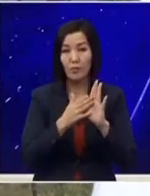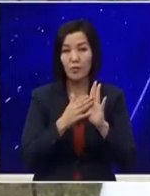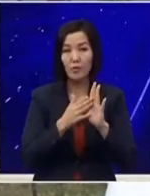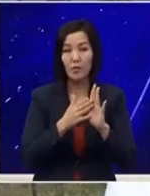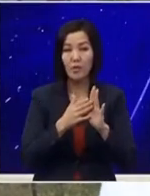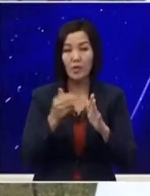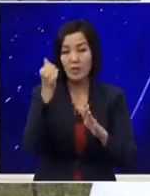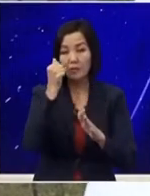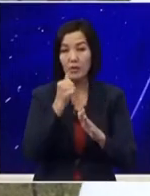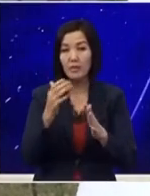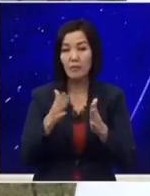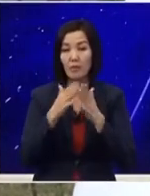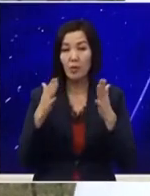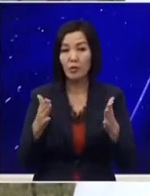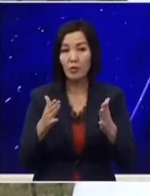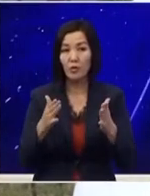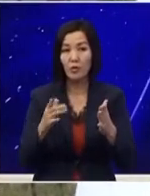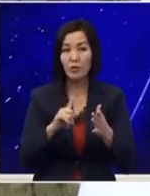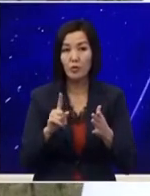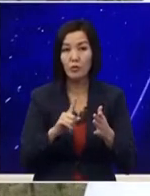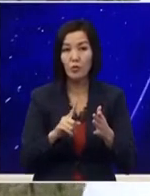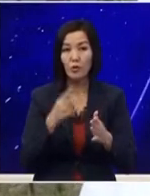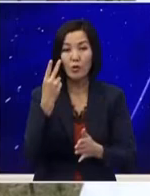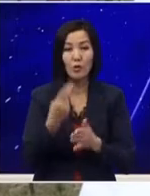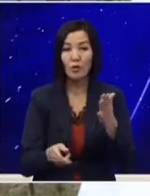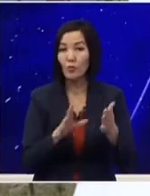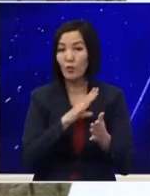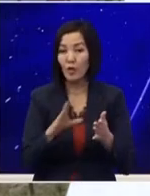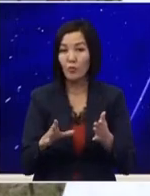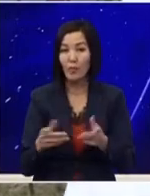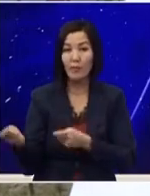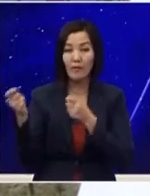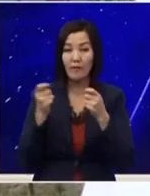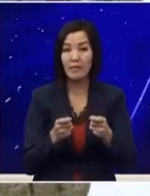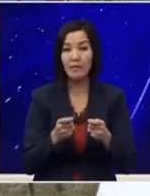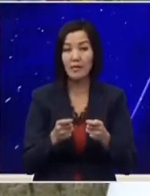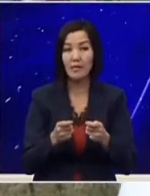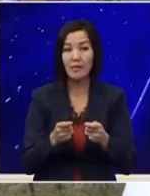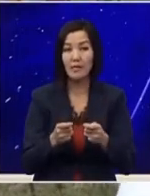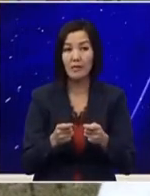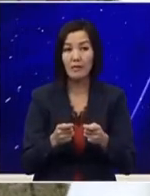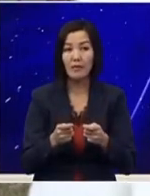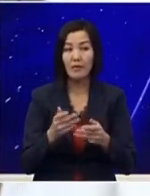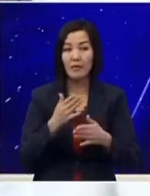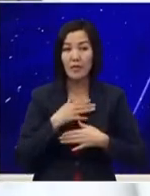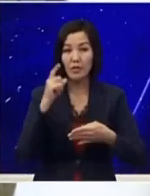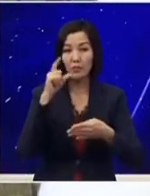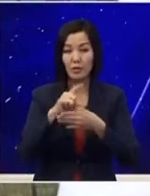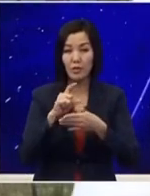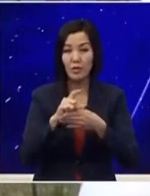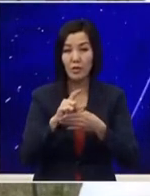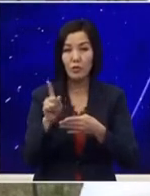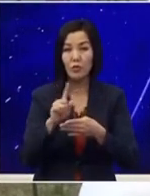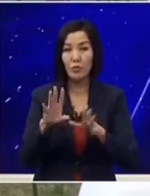это нашли, вели, что она не утонула, что привезли ее сюда, именно привезли в наш мечеть,